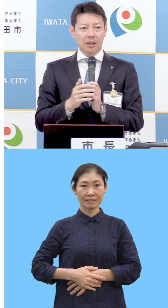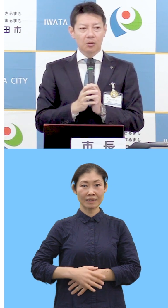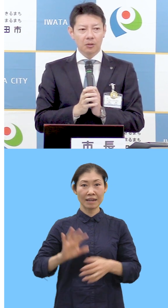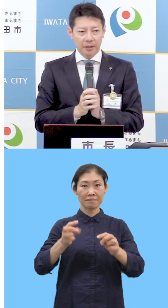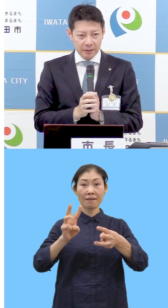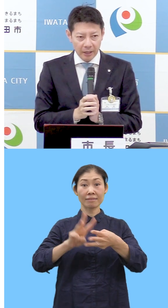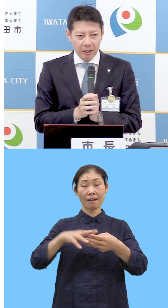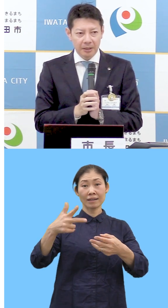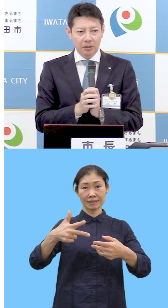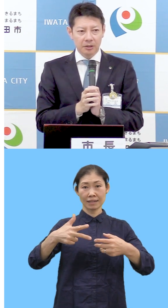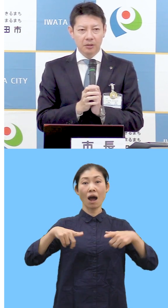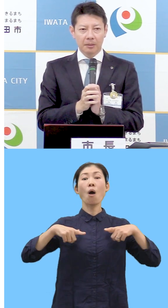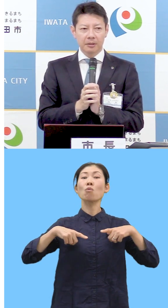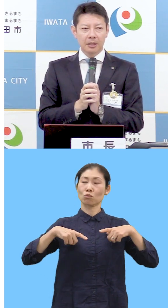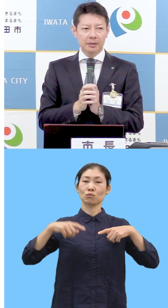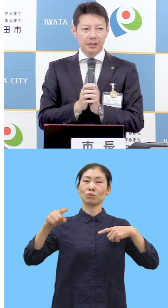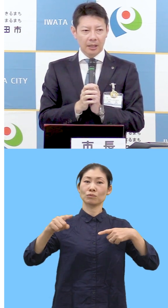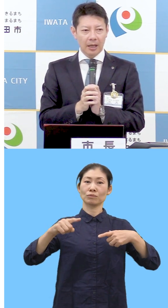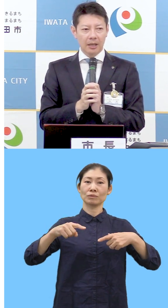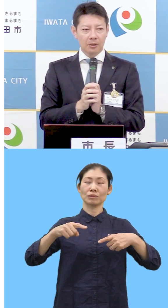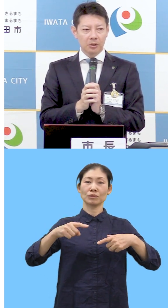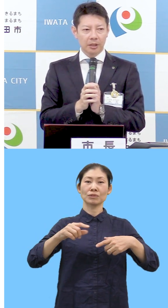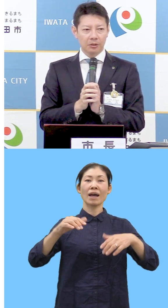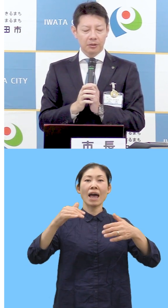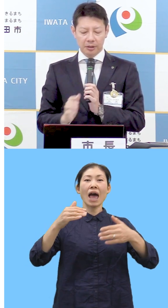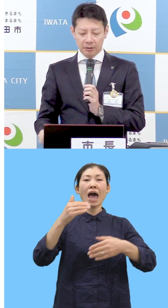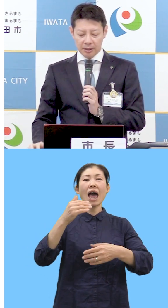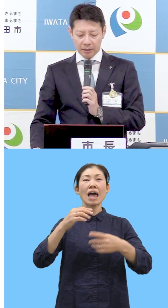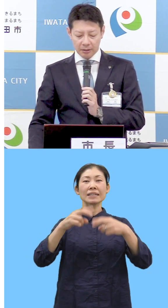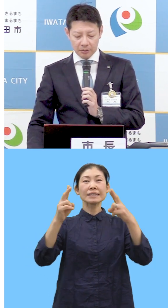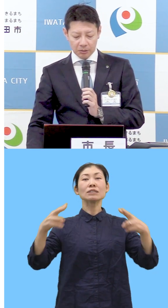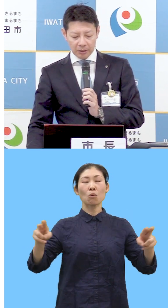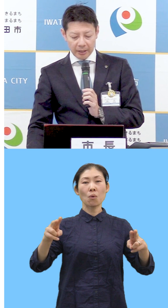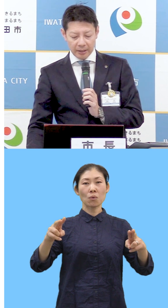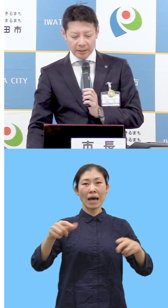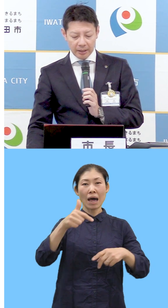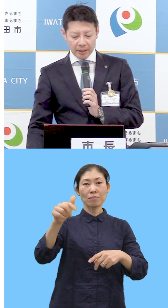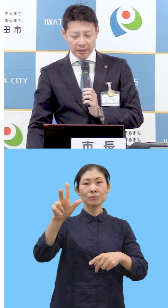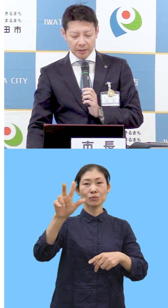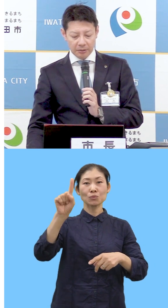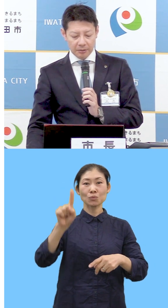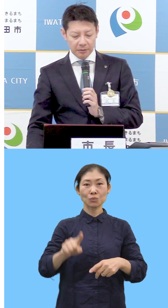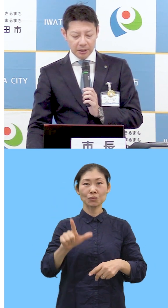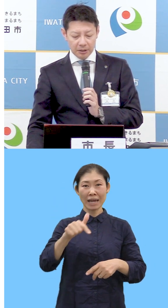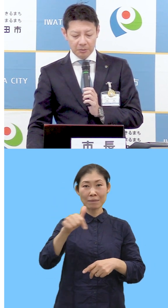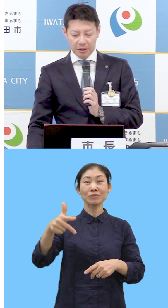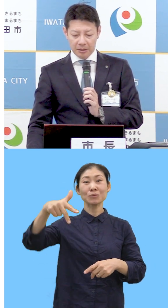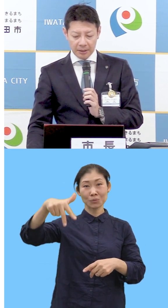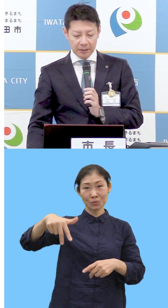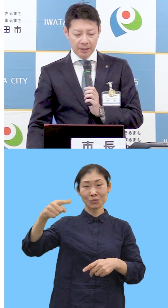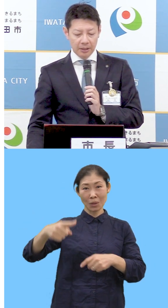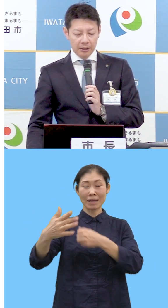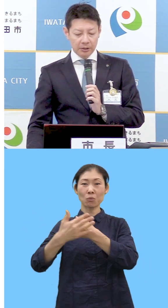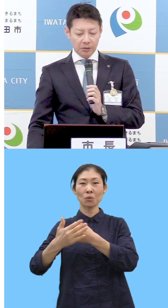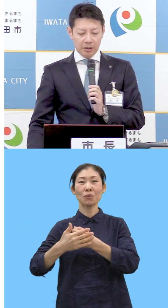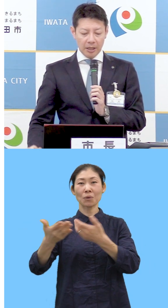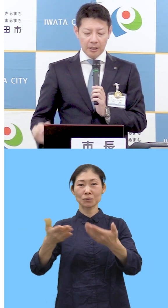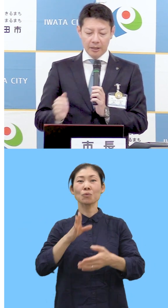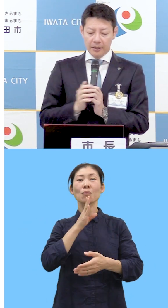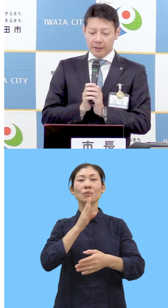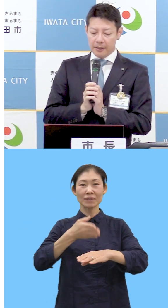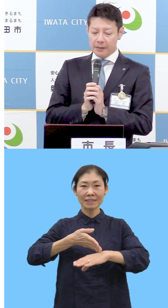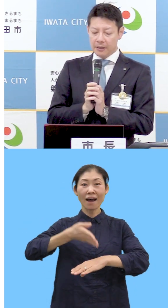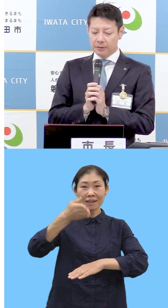磐田市が誇るですね、ラグビーの静岡ブルーレブズさんがこうして協力してくださっていることを大変ありがたいなというふうに思います。そ